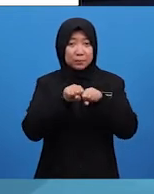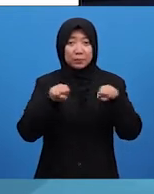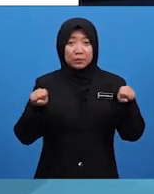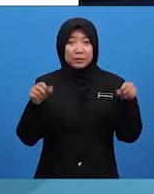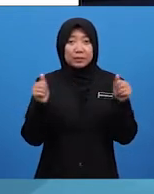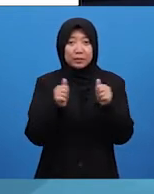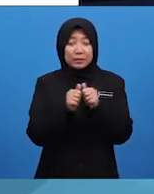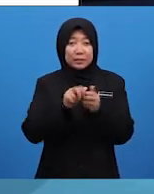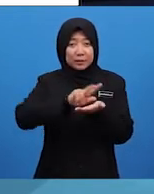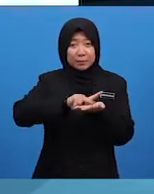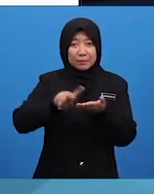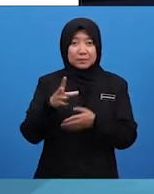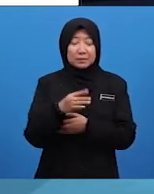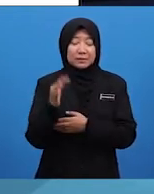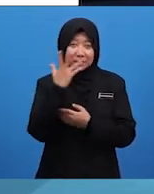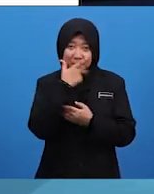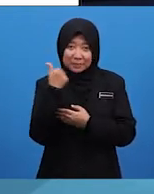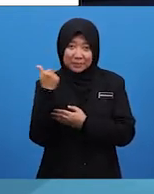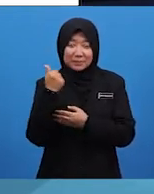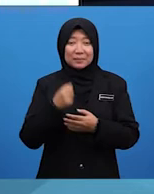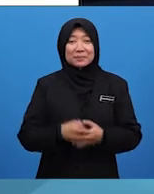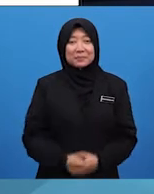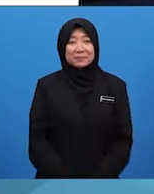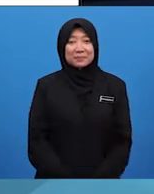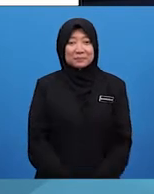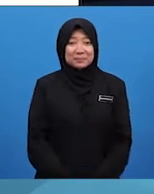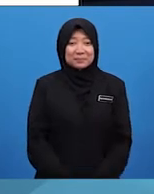dengan kemas dan menarik.